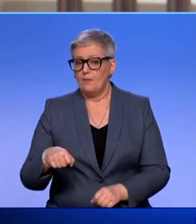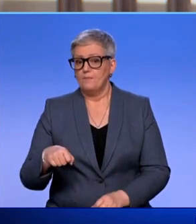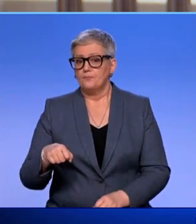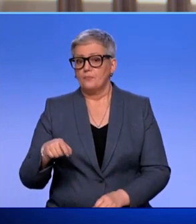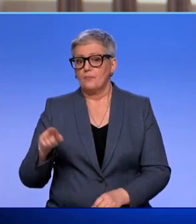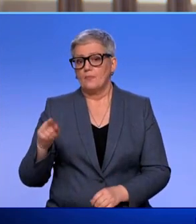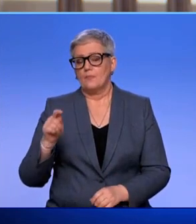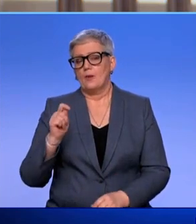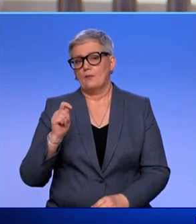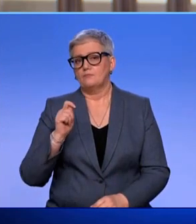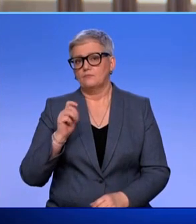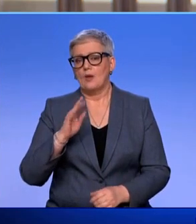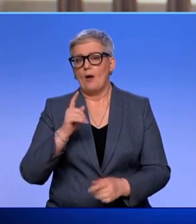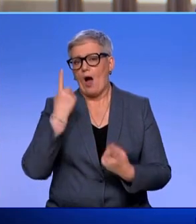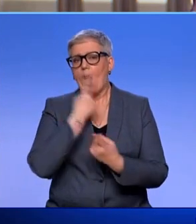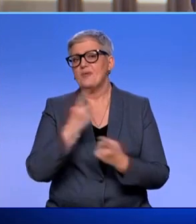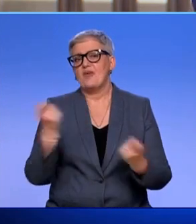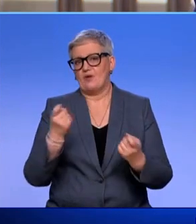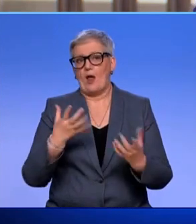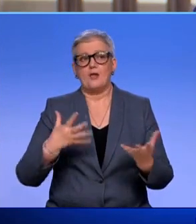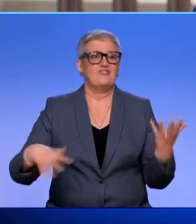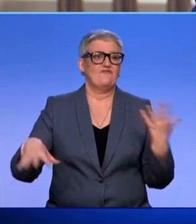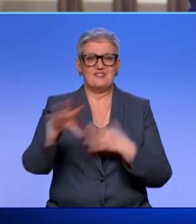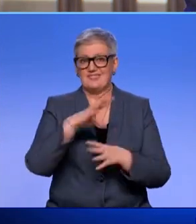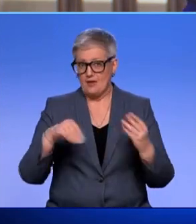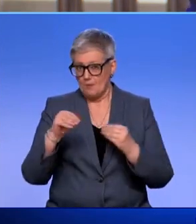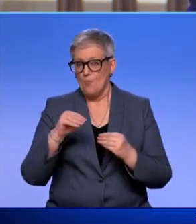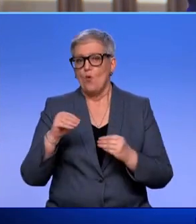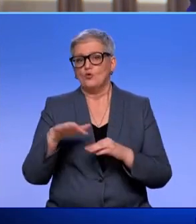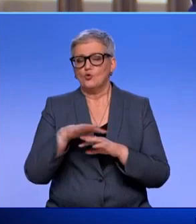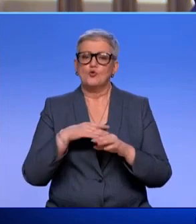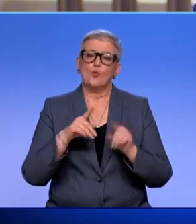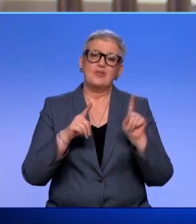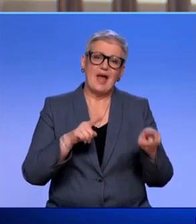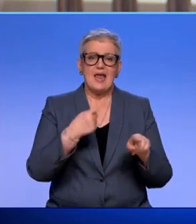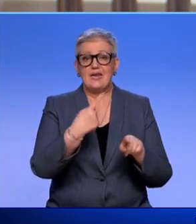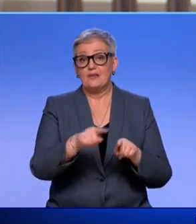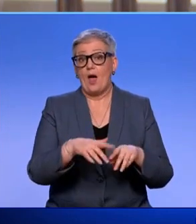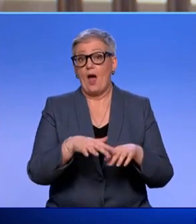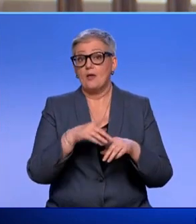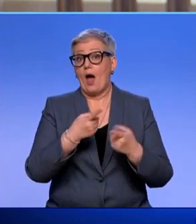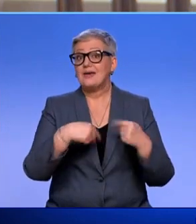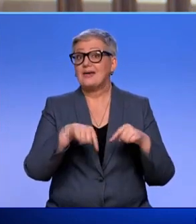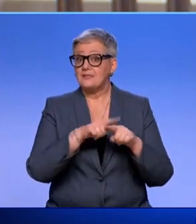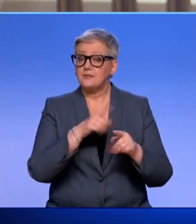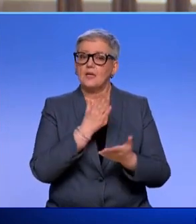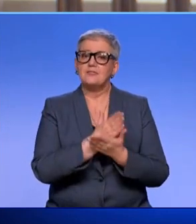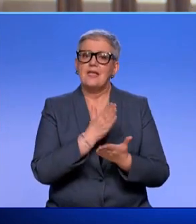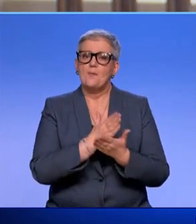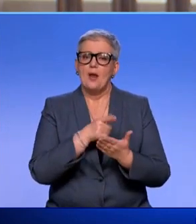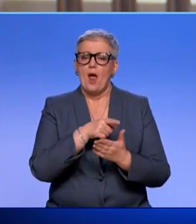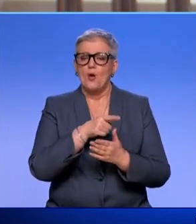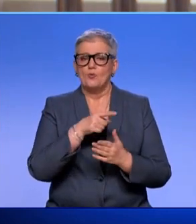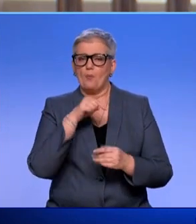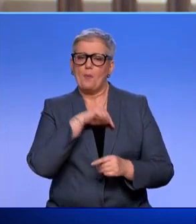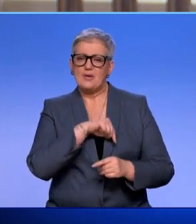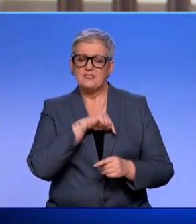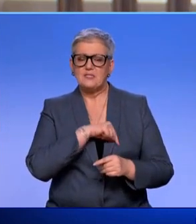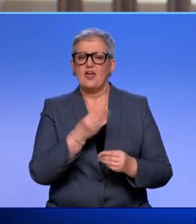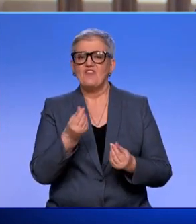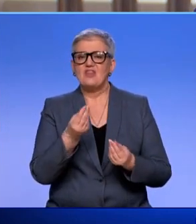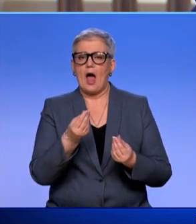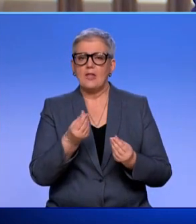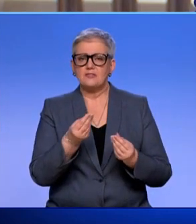устанавливать, скажем так, объявлять всему рынку о том, что та или иная организация имеет признаки финансовой пирамиды.